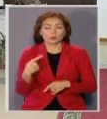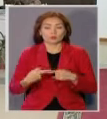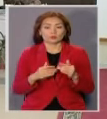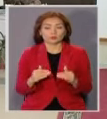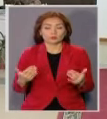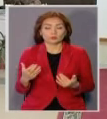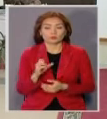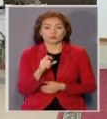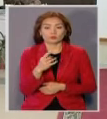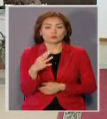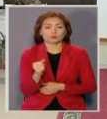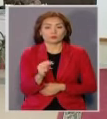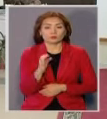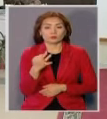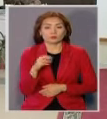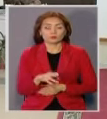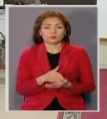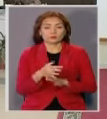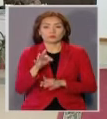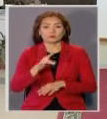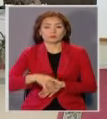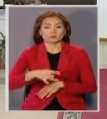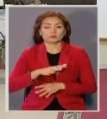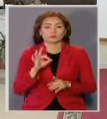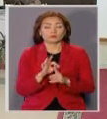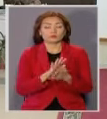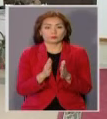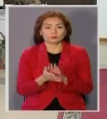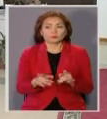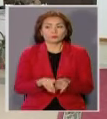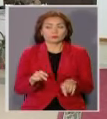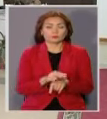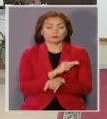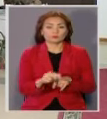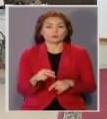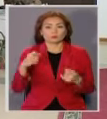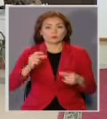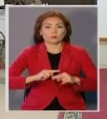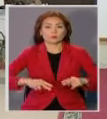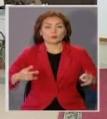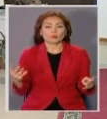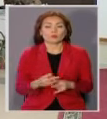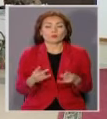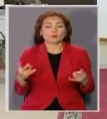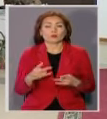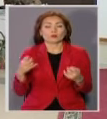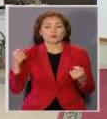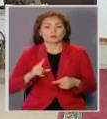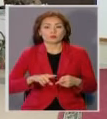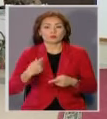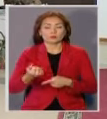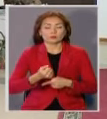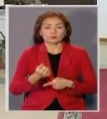Даирова Саткана и Махуловой Насеп, гости из области и района. Цель мероприятия – это воспитание достойных учителей, демонстрация их заслуг